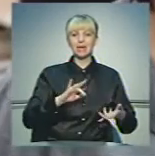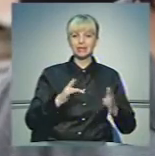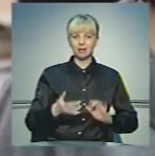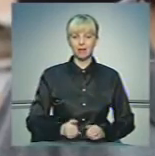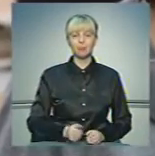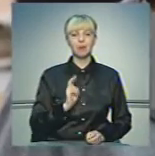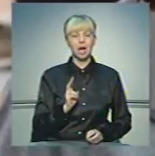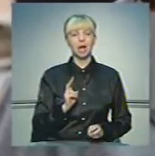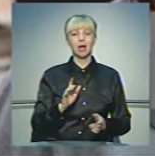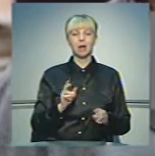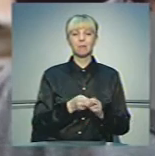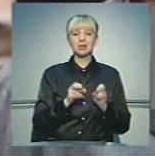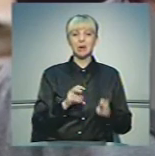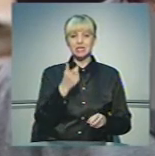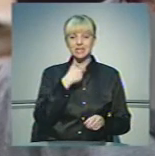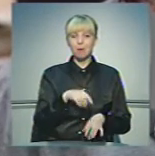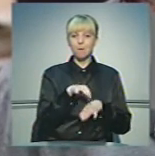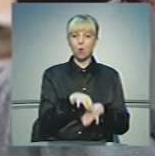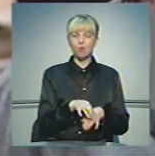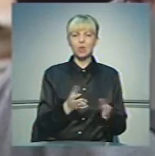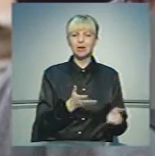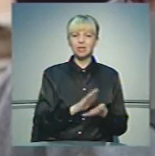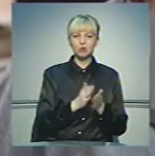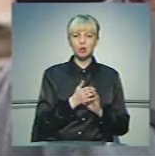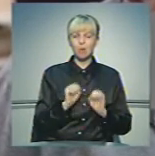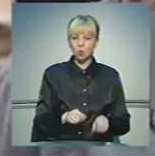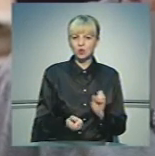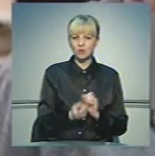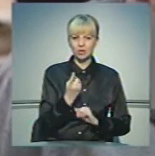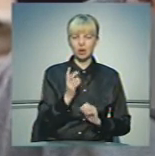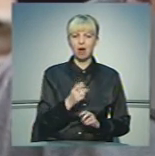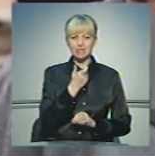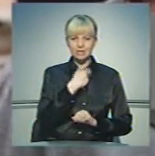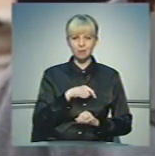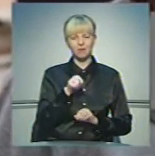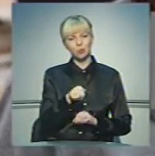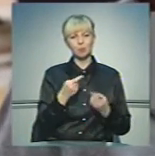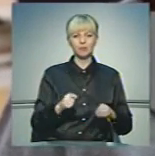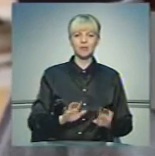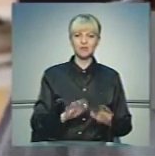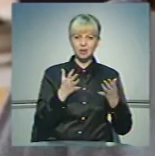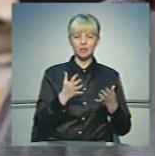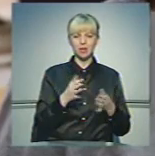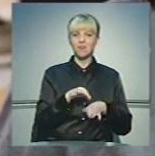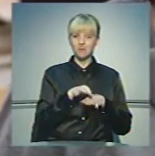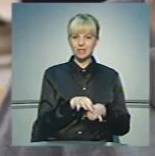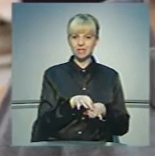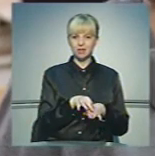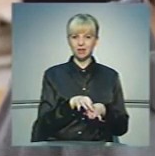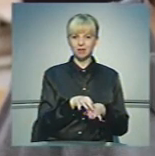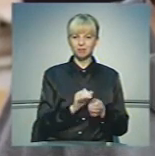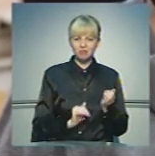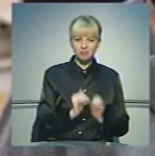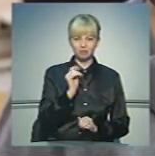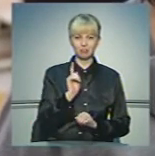як безпечно себе поводити, які ситуації можуть виникнути, як себе в тих чи інших випадках вести. З мамочкою,